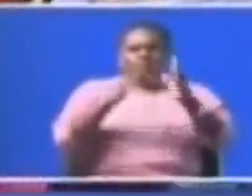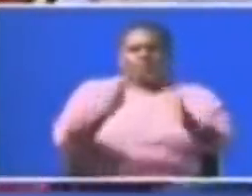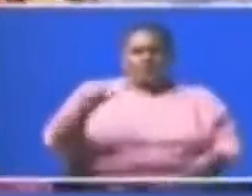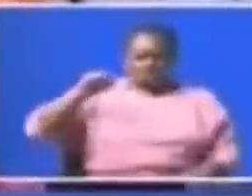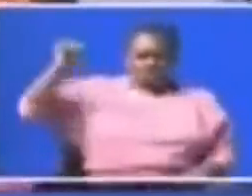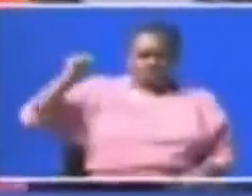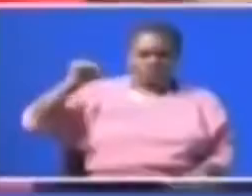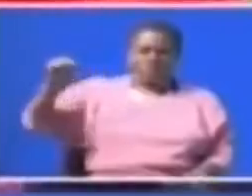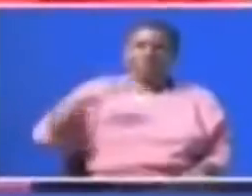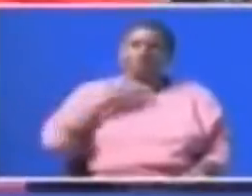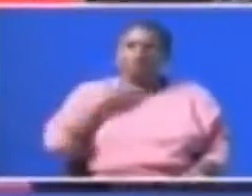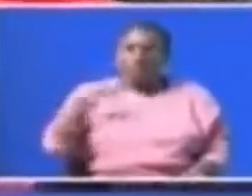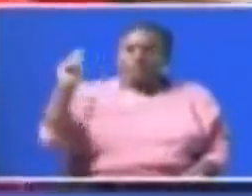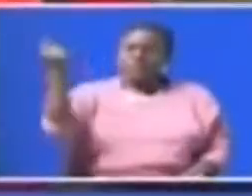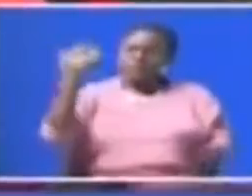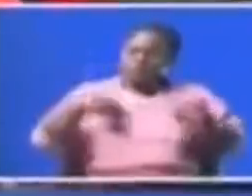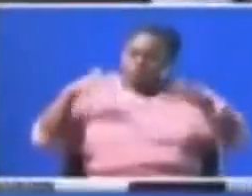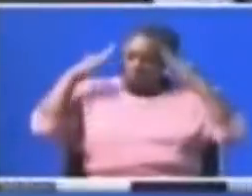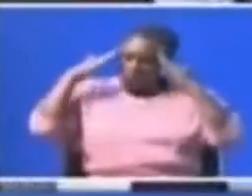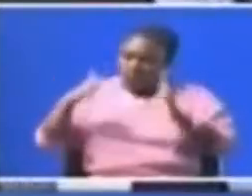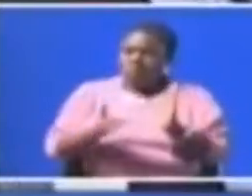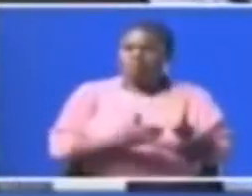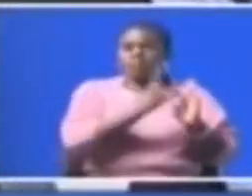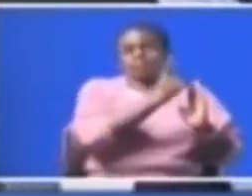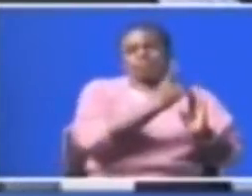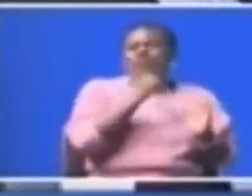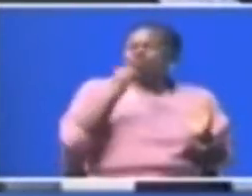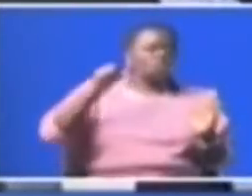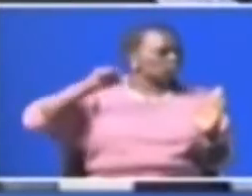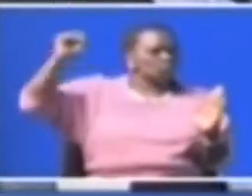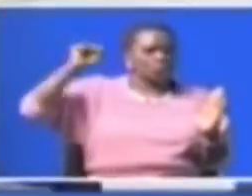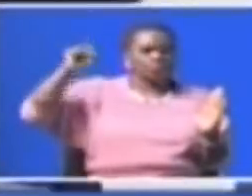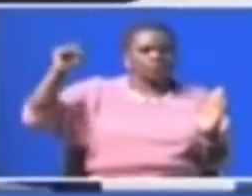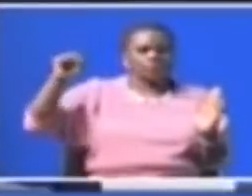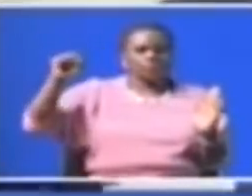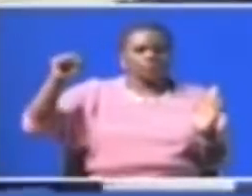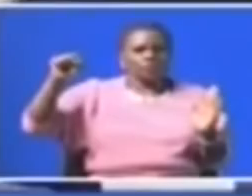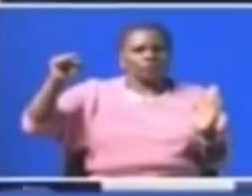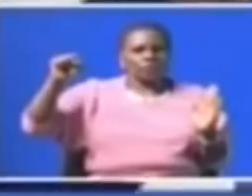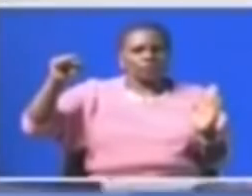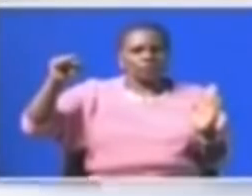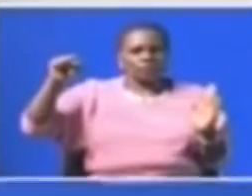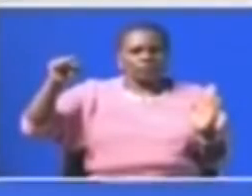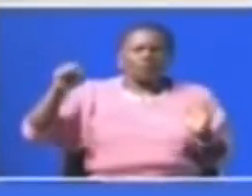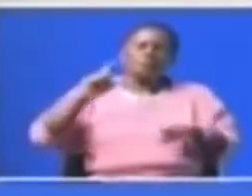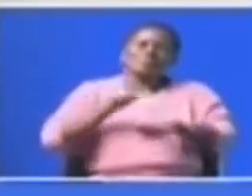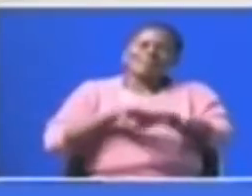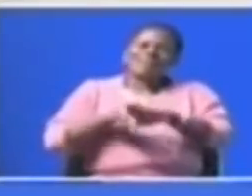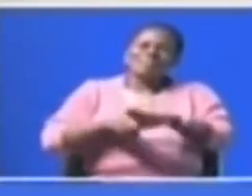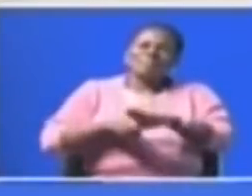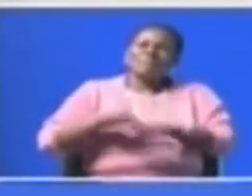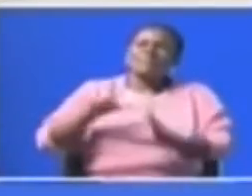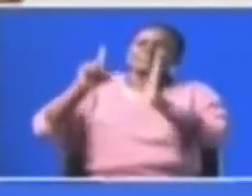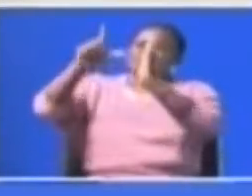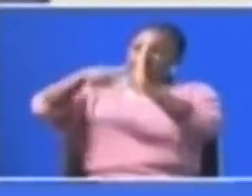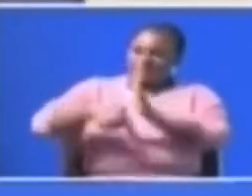kisiasa sasa wakiwataka wa Kenya kuzingatia maendeleo badala ya siasa. Wakati itafika